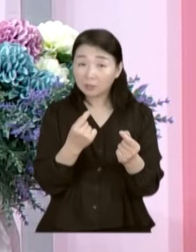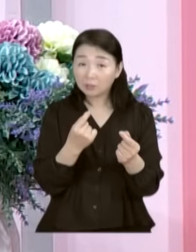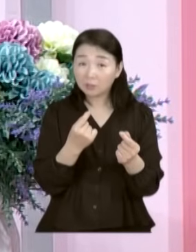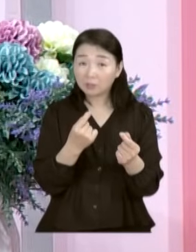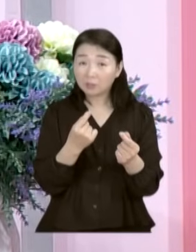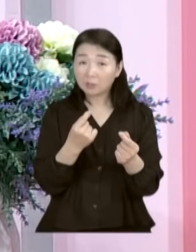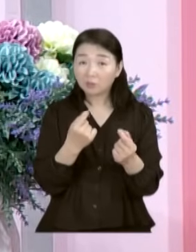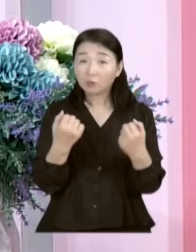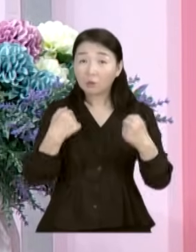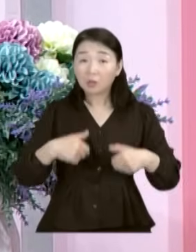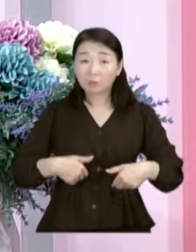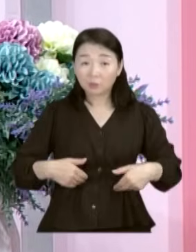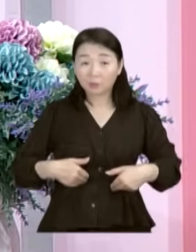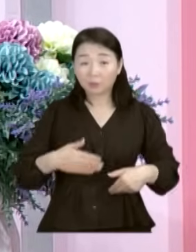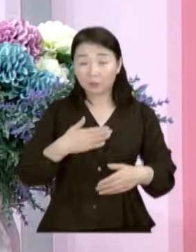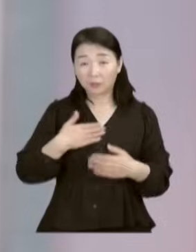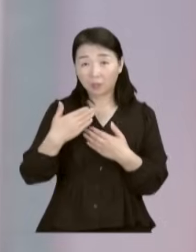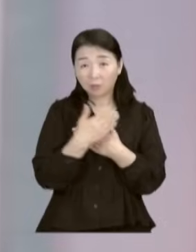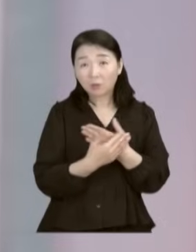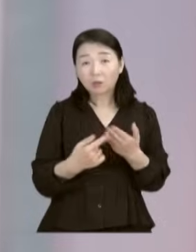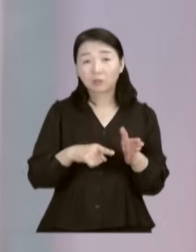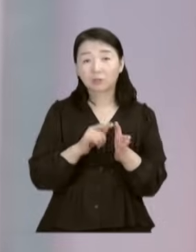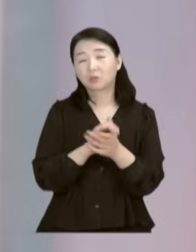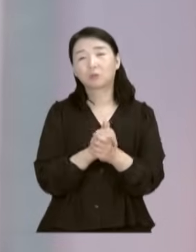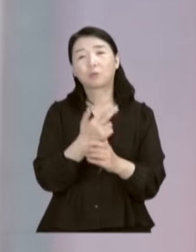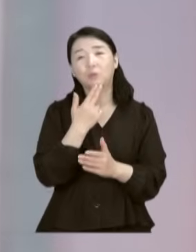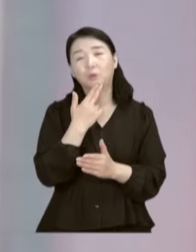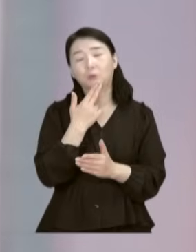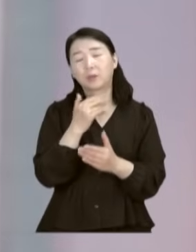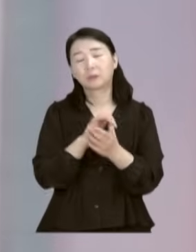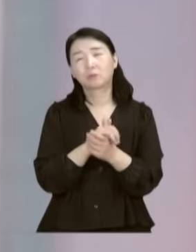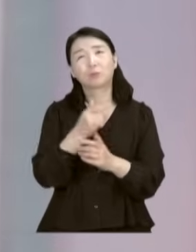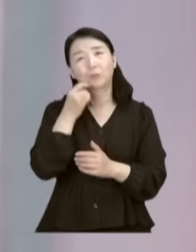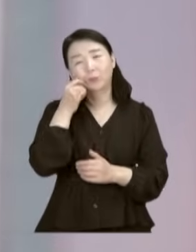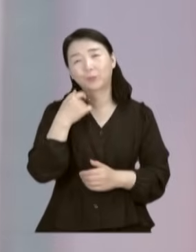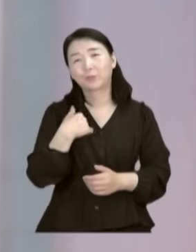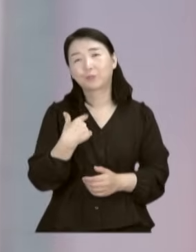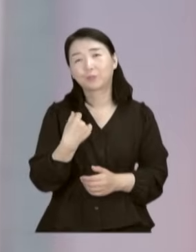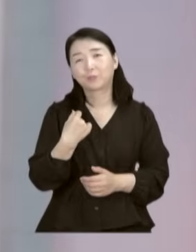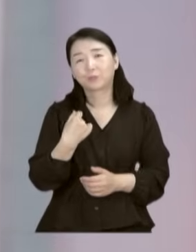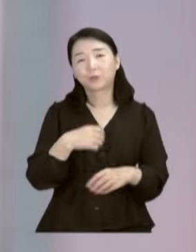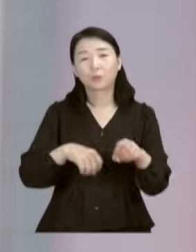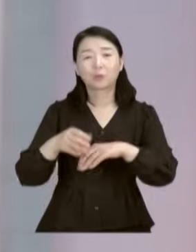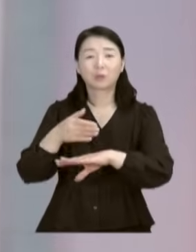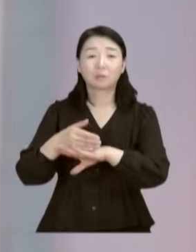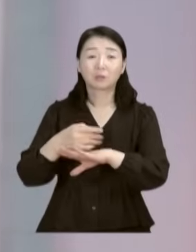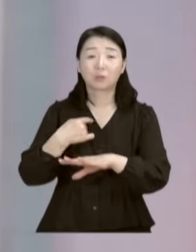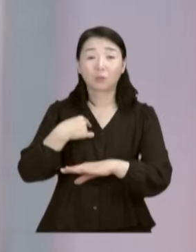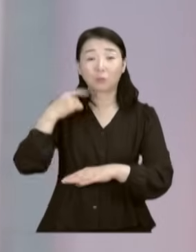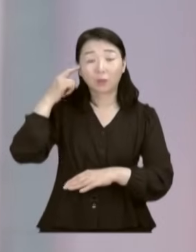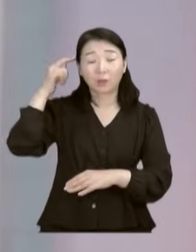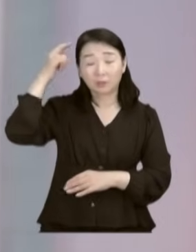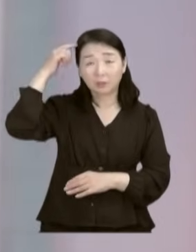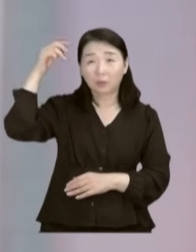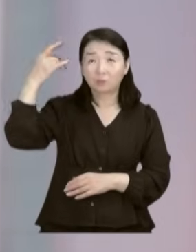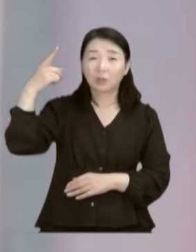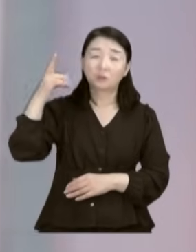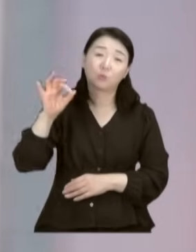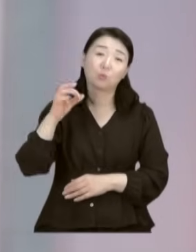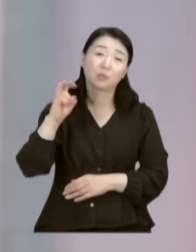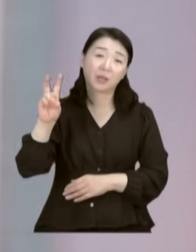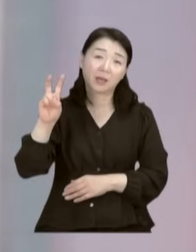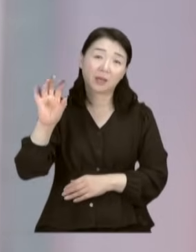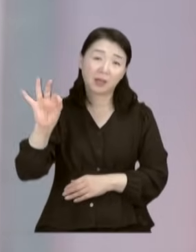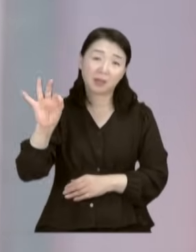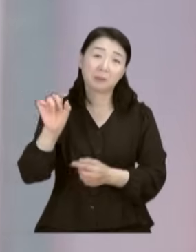기도하냐 너 건강해야 돼 그런데 제가 저는 사실은 기도 안 했거든요 못 하겠더라고요 솔직히 감사했어요 저한테